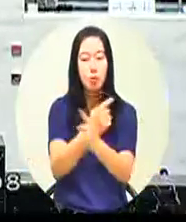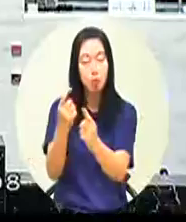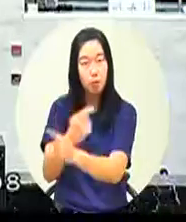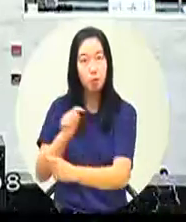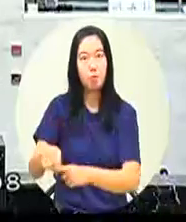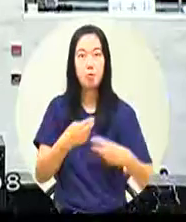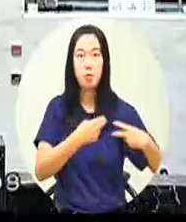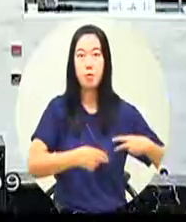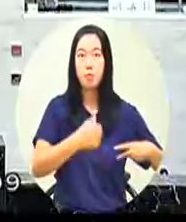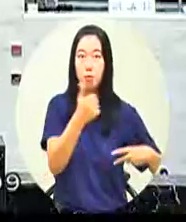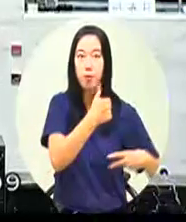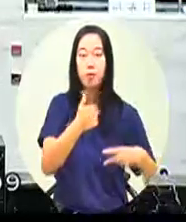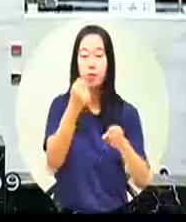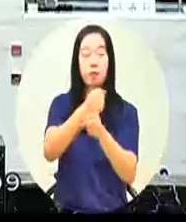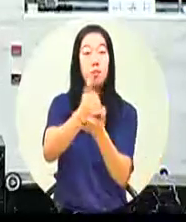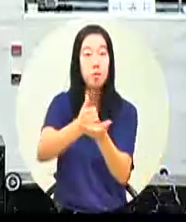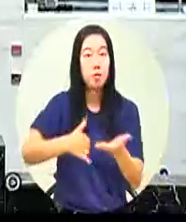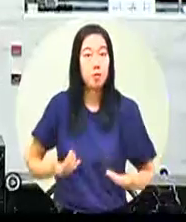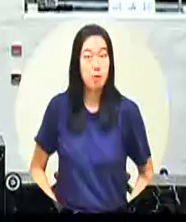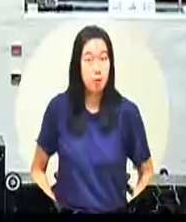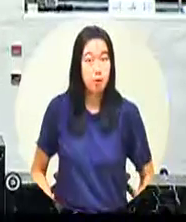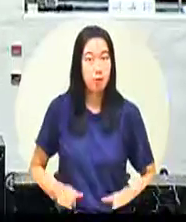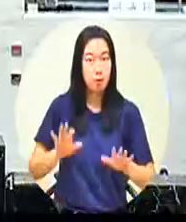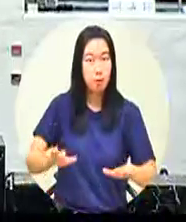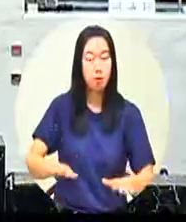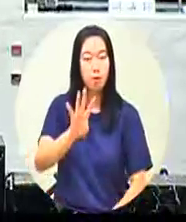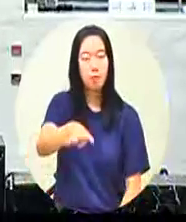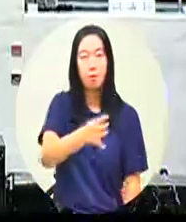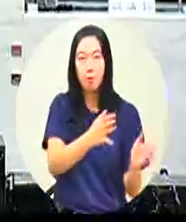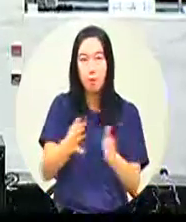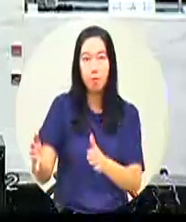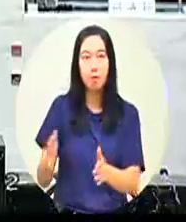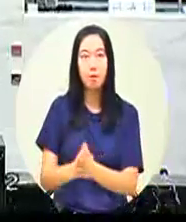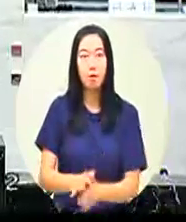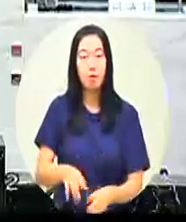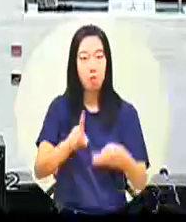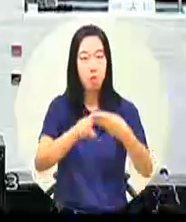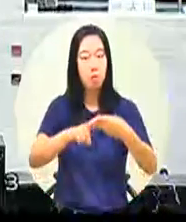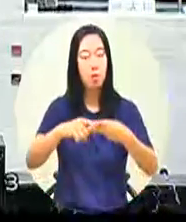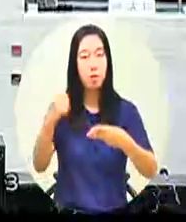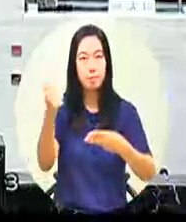休，那个目前经理是王明孝王经理。